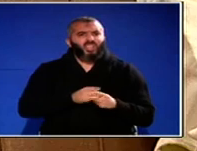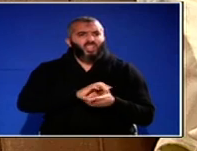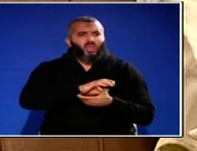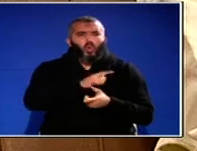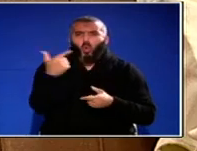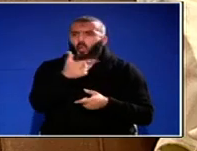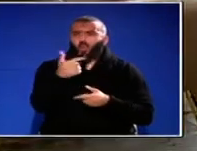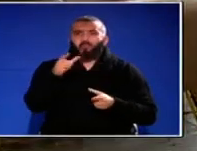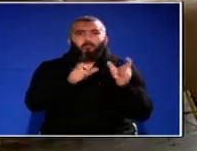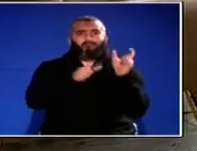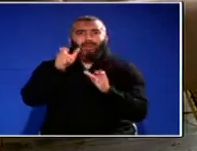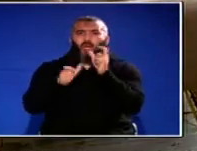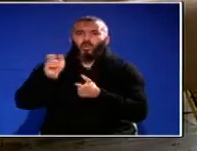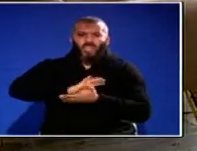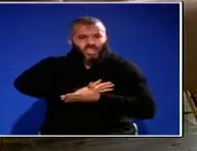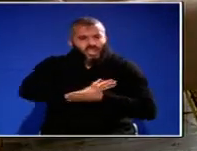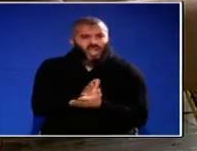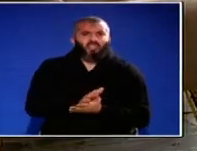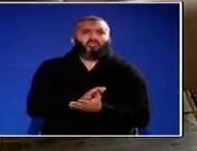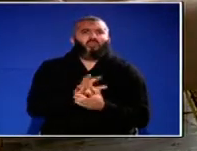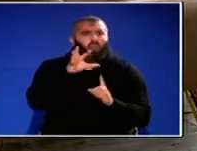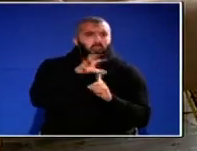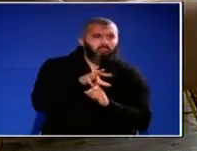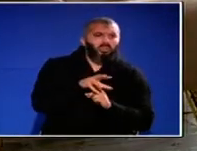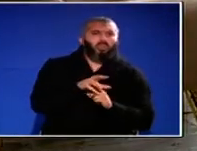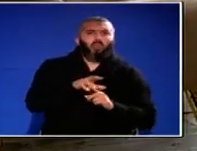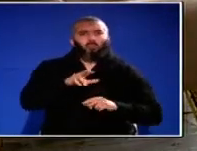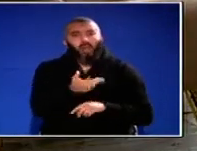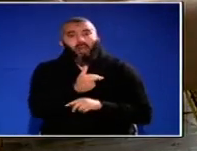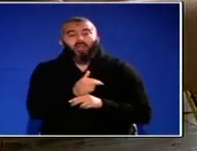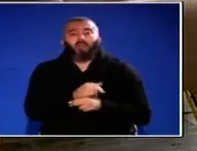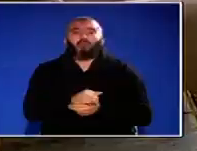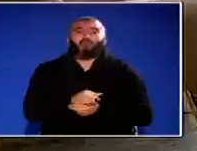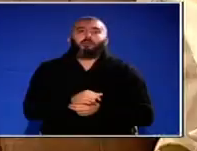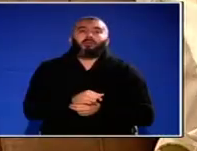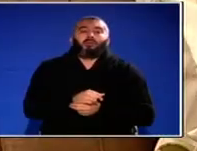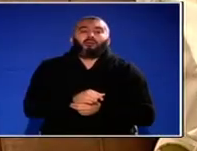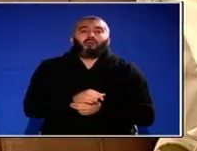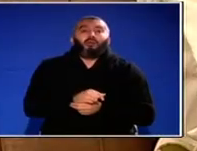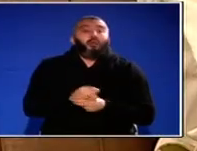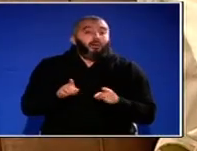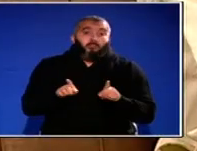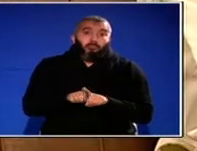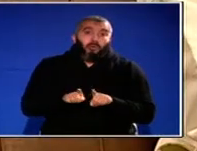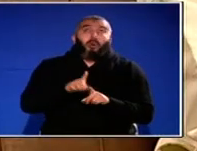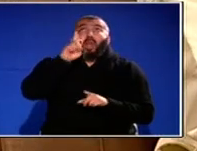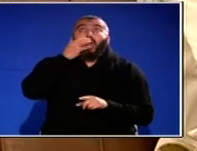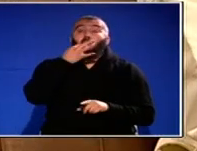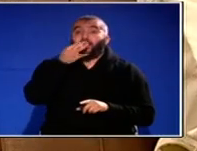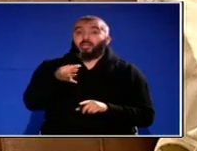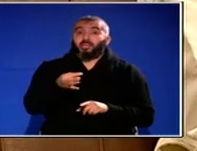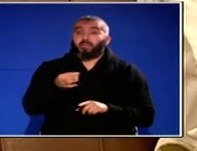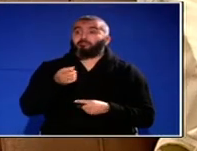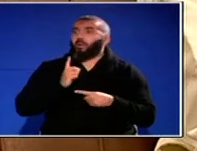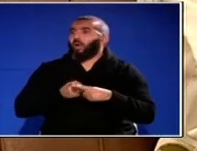وذكر المولى عز وجل في الحديث القدسي: لا تظالموا لأن الإنسان لا يعيش